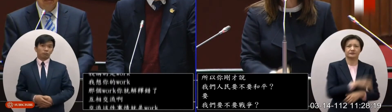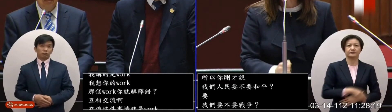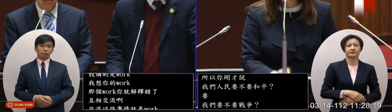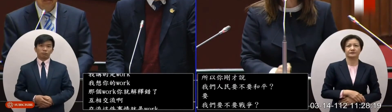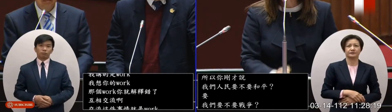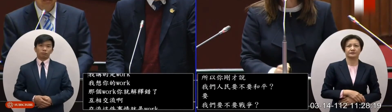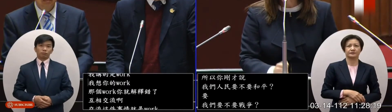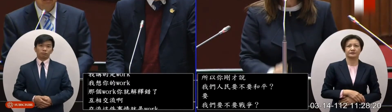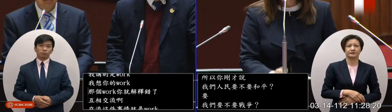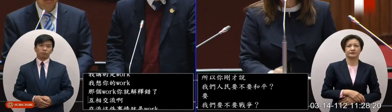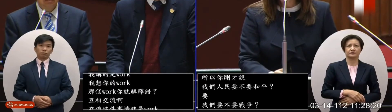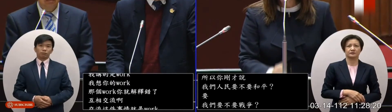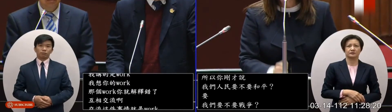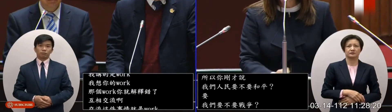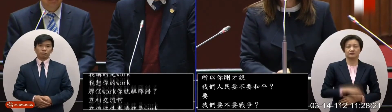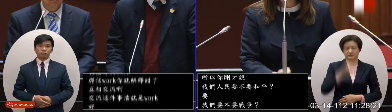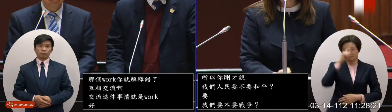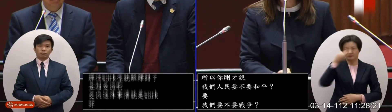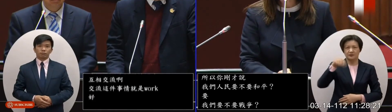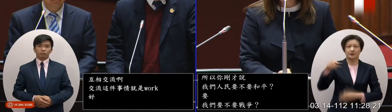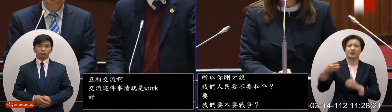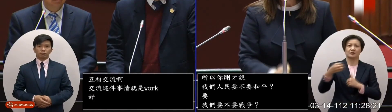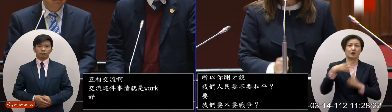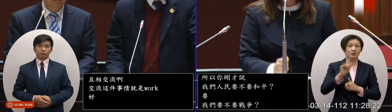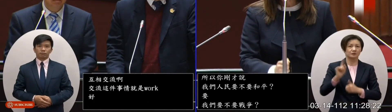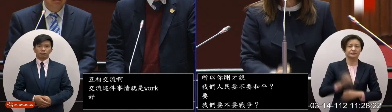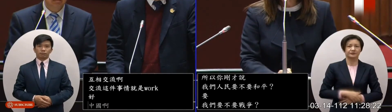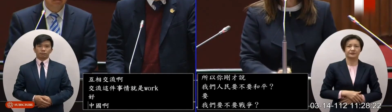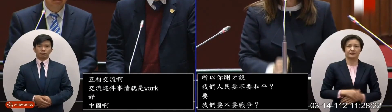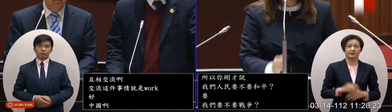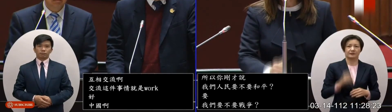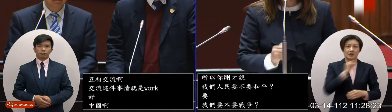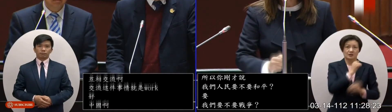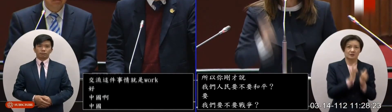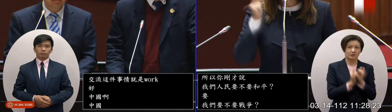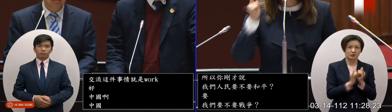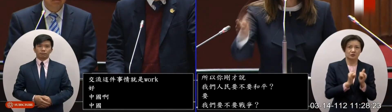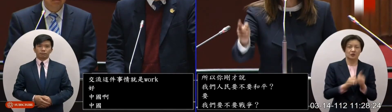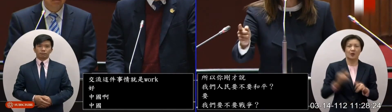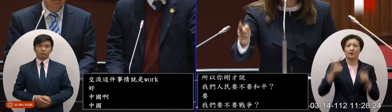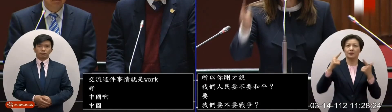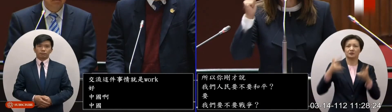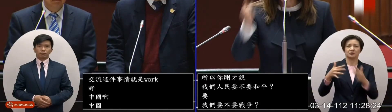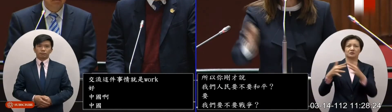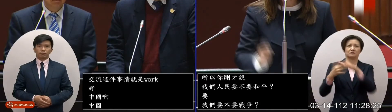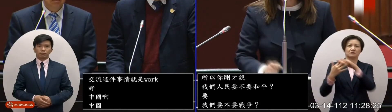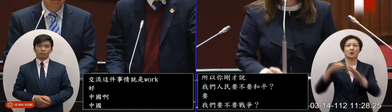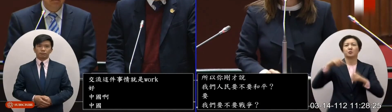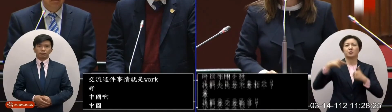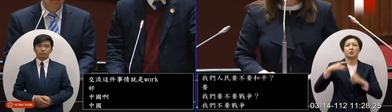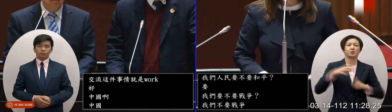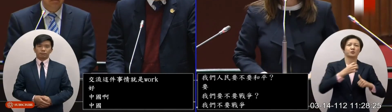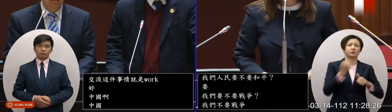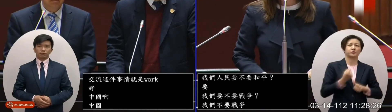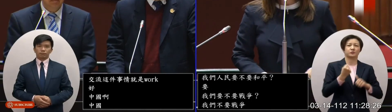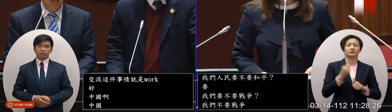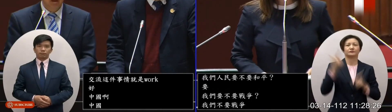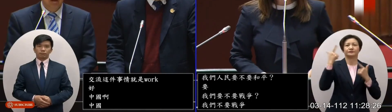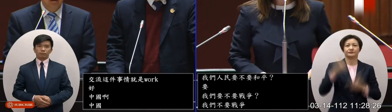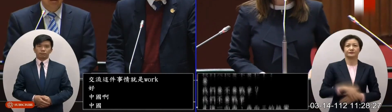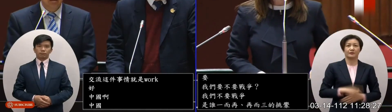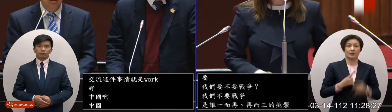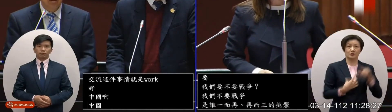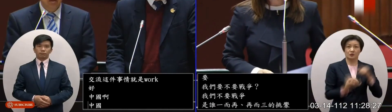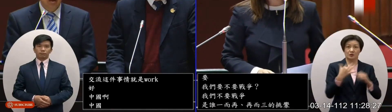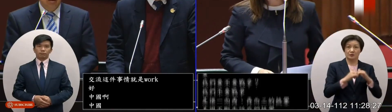请他告诉我们，我们要的是什么？人民要的不是美国来指指点点，我们要干什么，好不好？中华